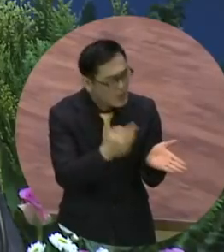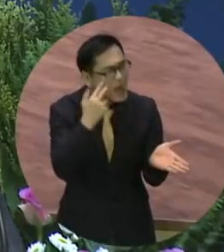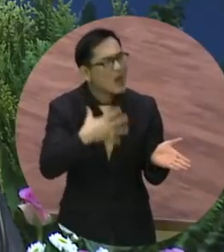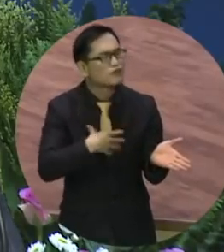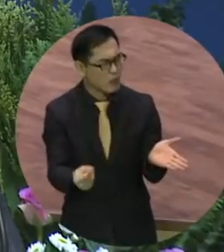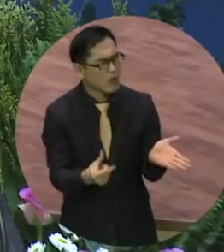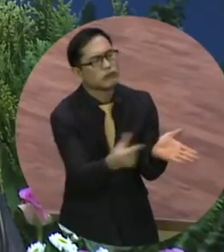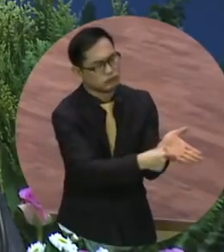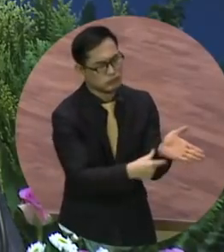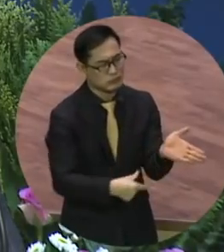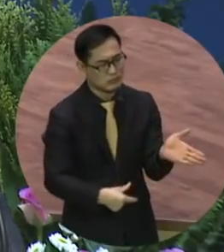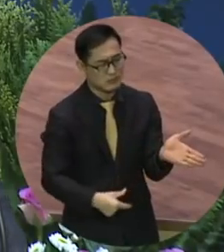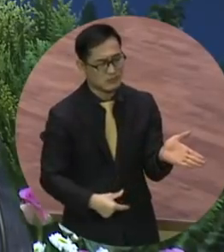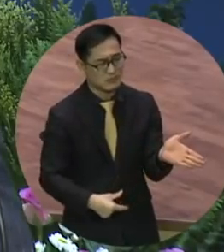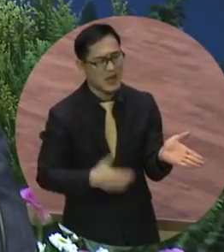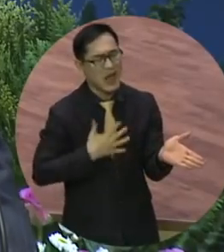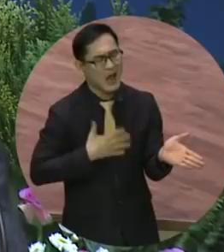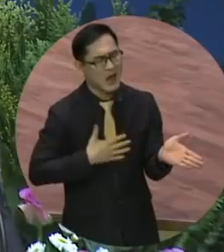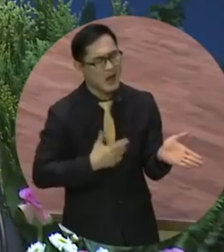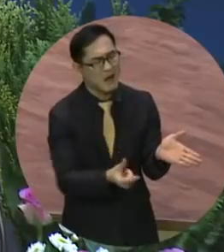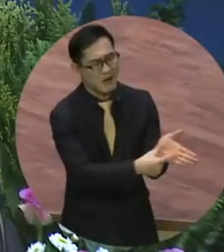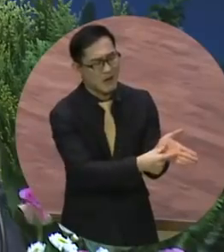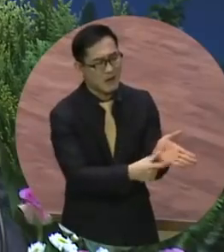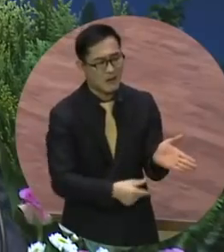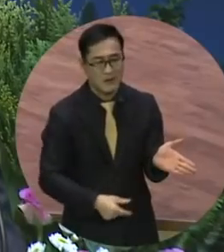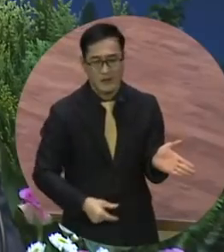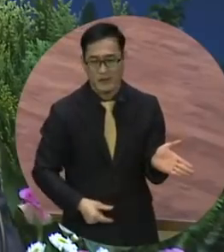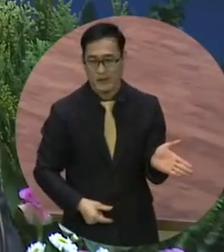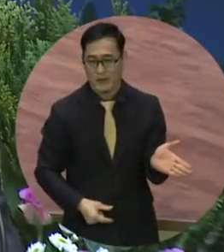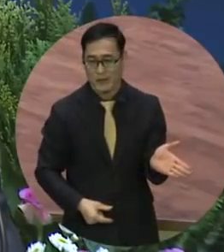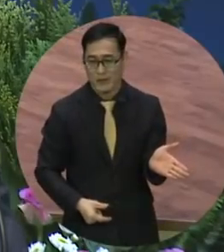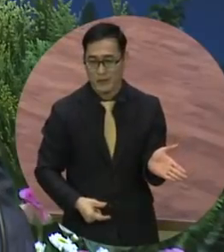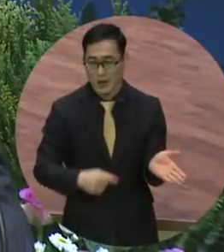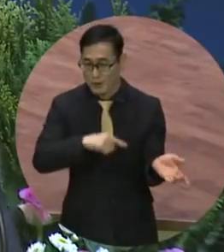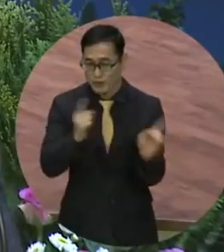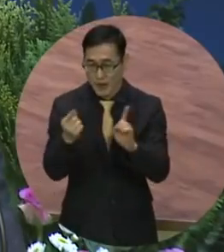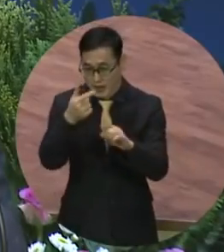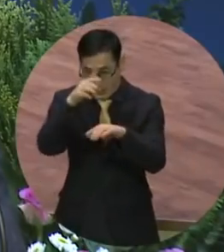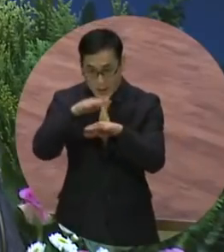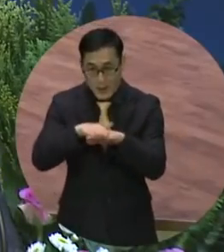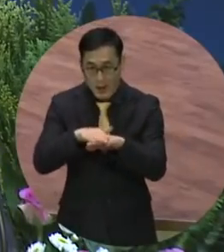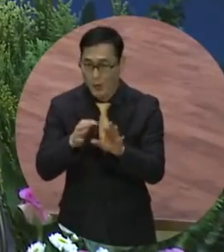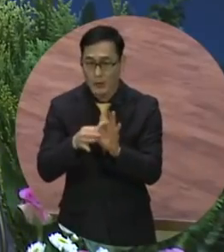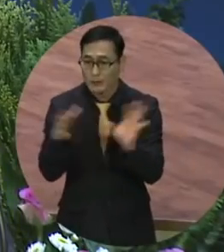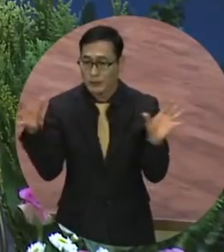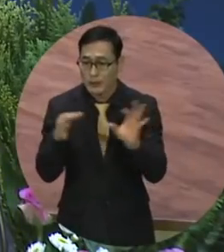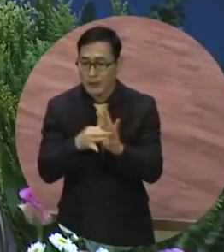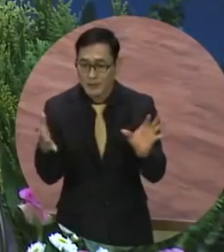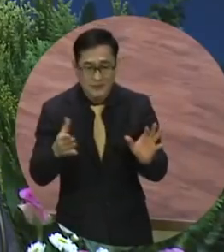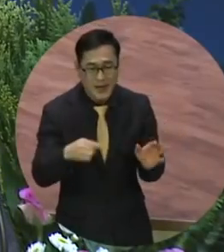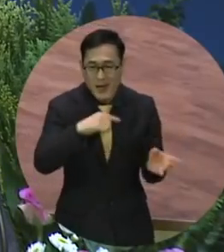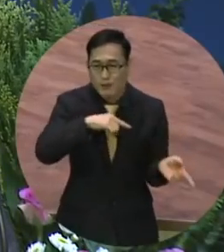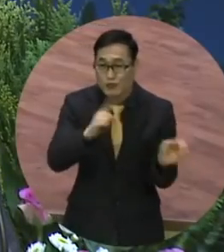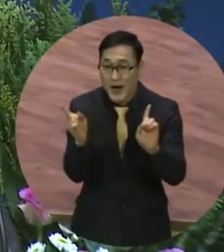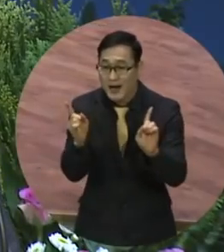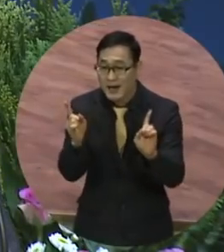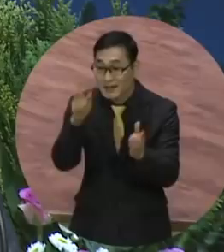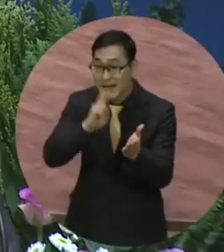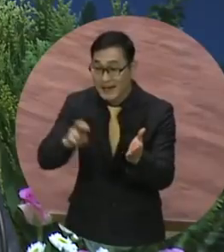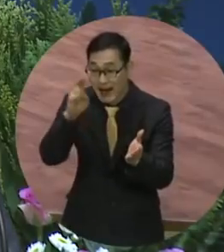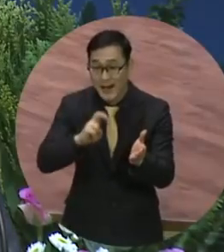부활 찬양을 그렇게 넣었습니다. 부활 찬양이 부활절에만 부르는 것이